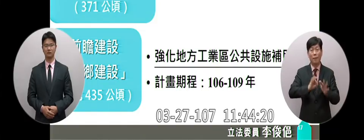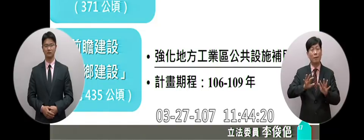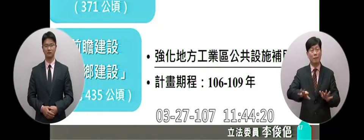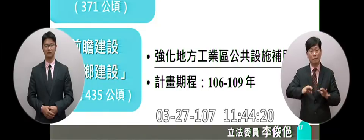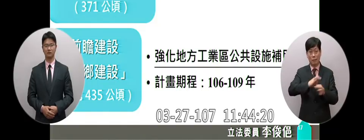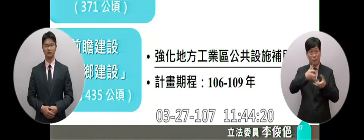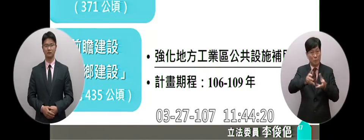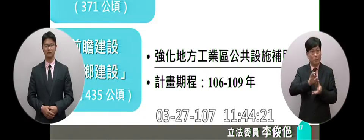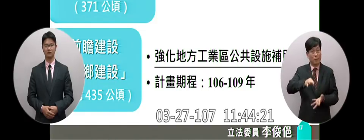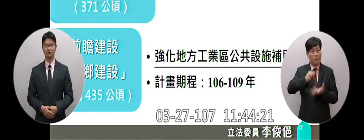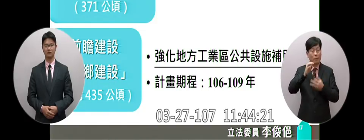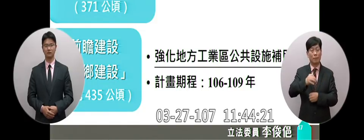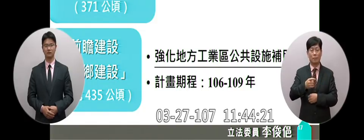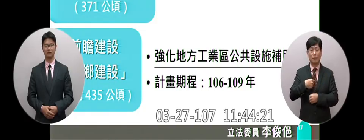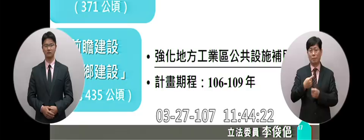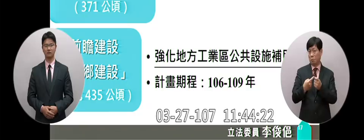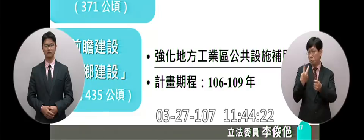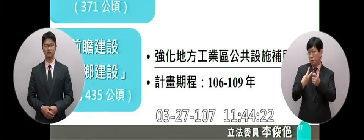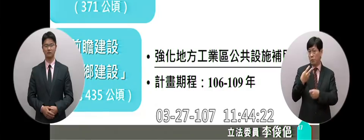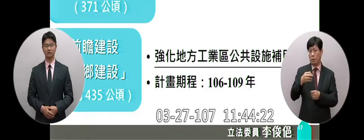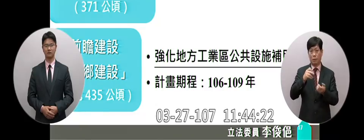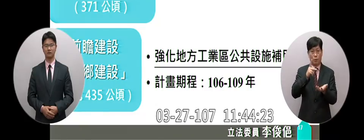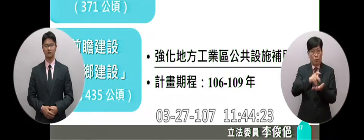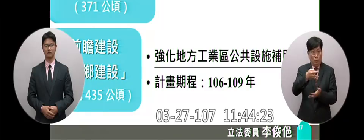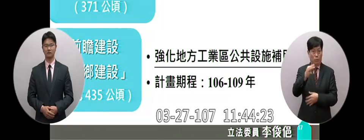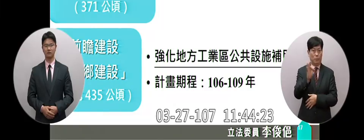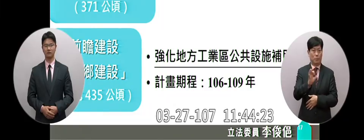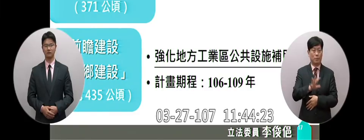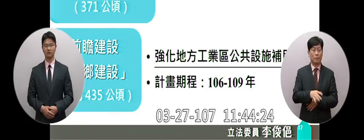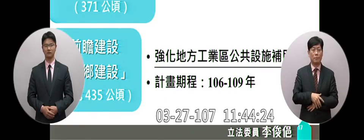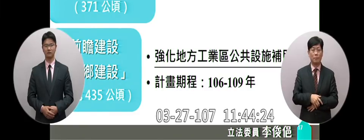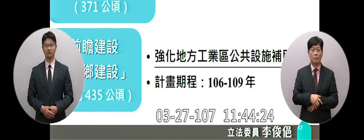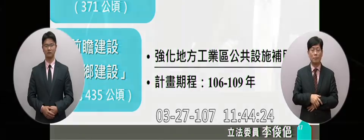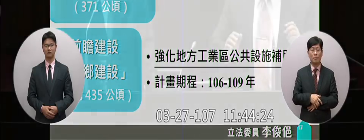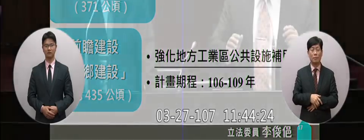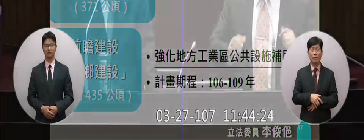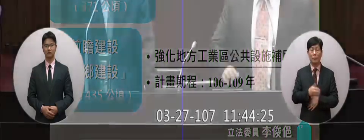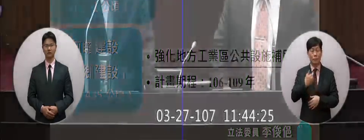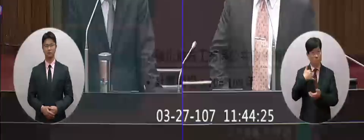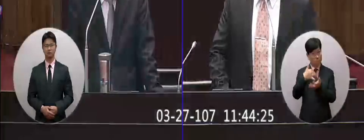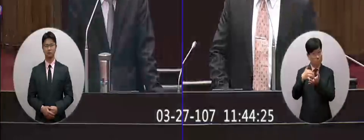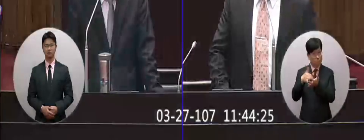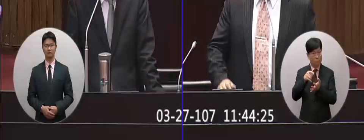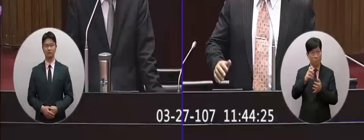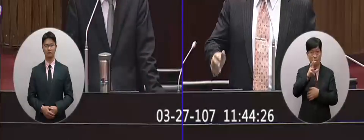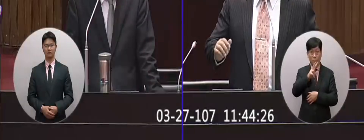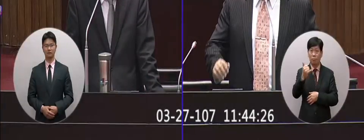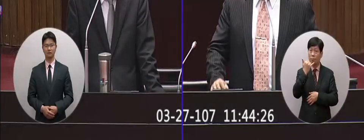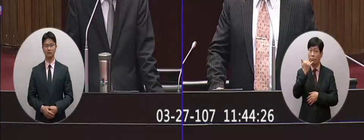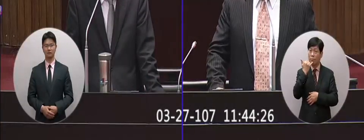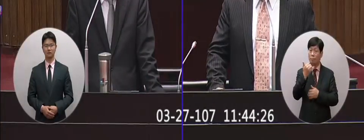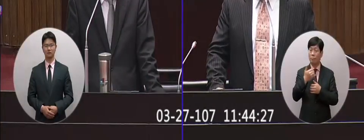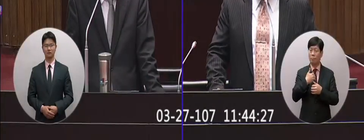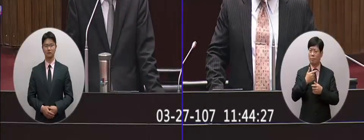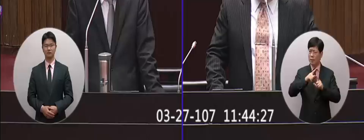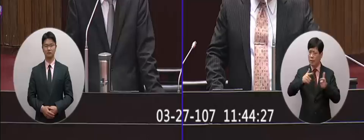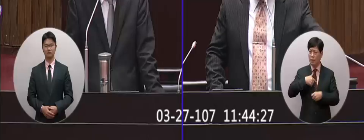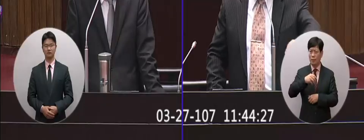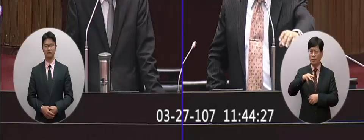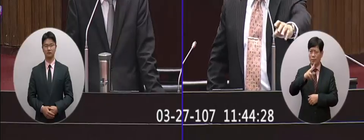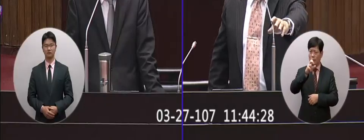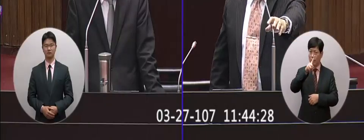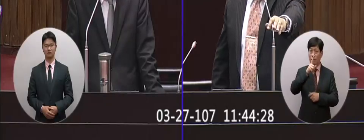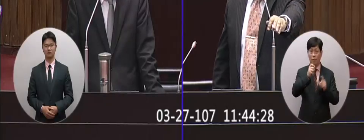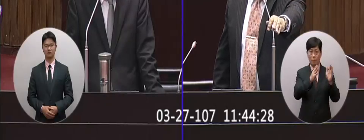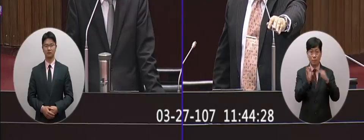出来就是我前两年免租金，哦，前两年免租金，那预计这样的方式可以释出371公顷，